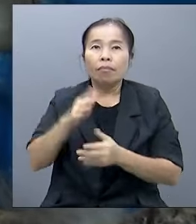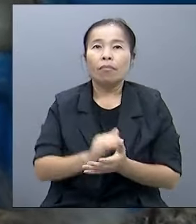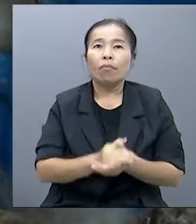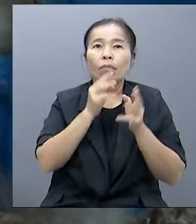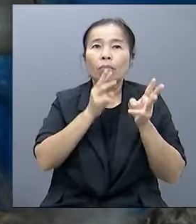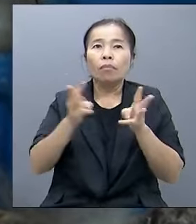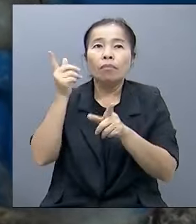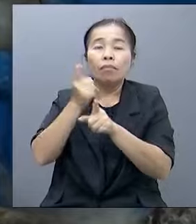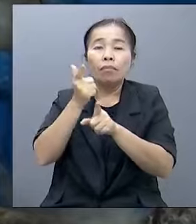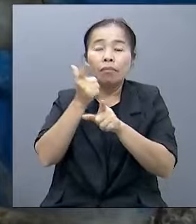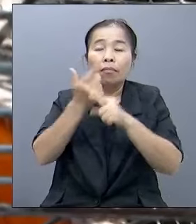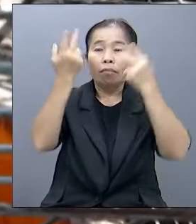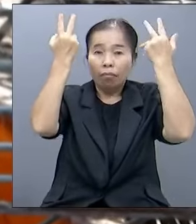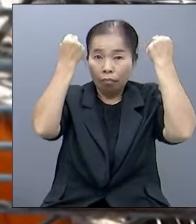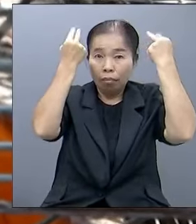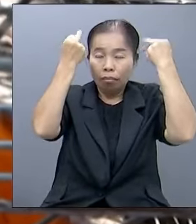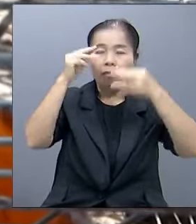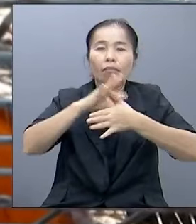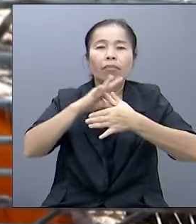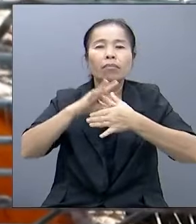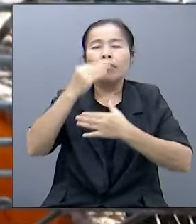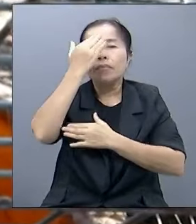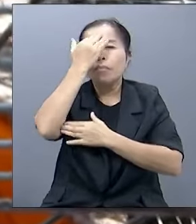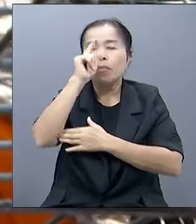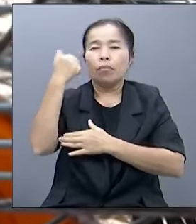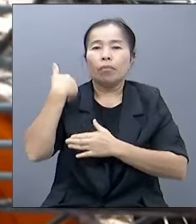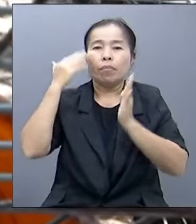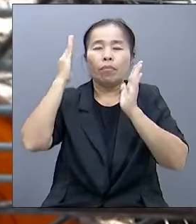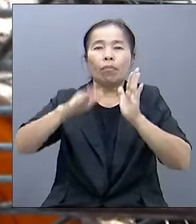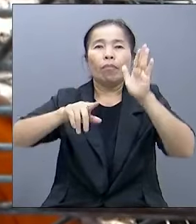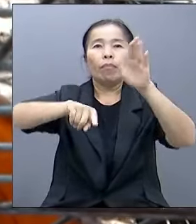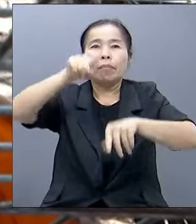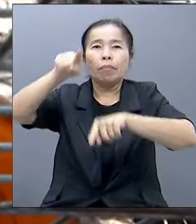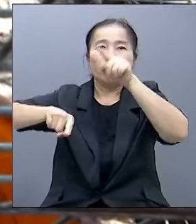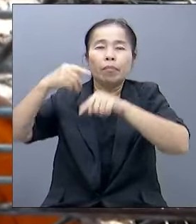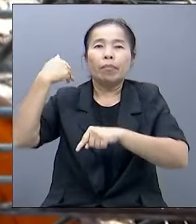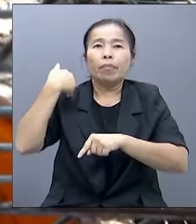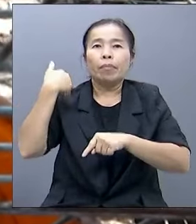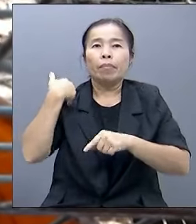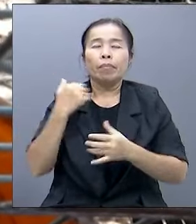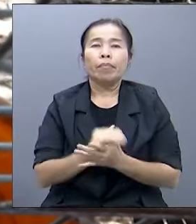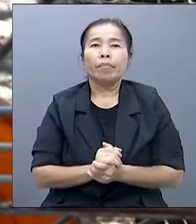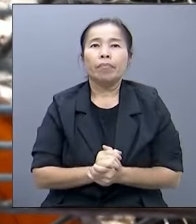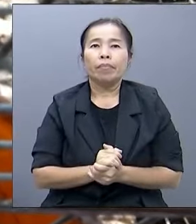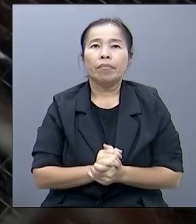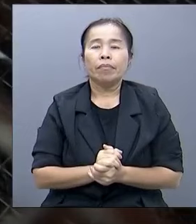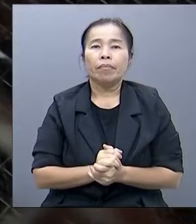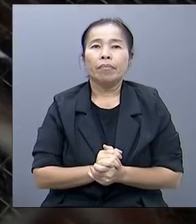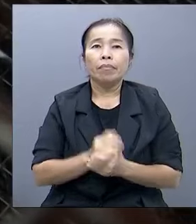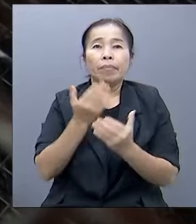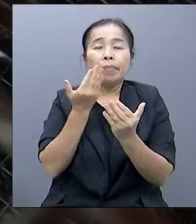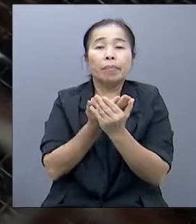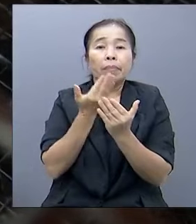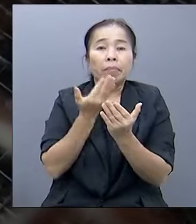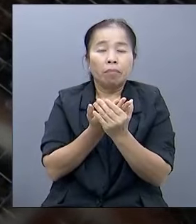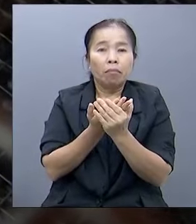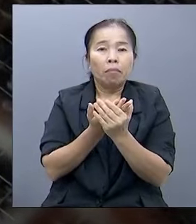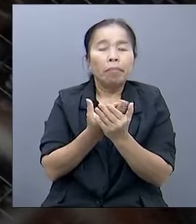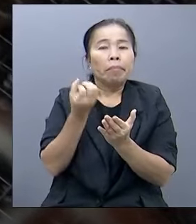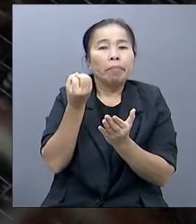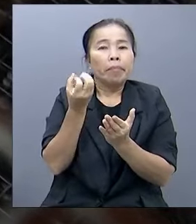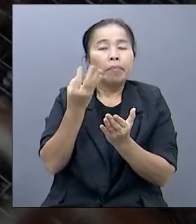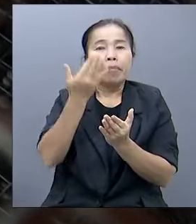ก็มองว่ามีอนาคตอีกไกลเลยนะครับอีกไกลก็คือหลายท่านอาจจะคาดไม่ถึงนะครับว่ากระต่